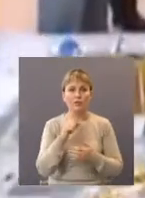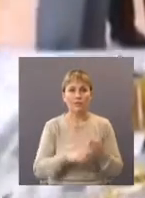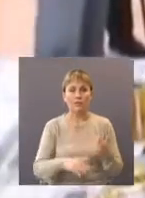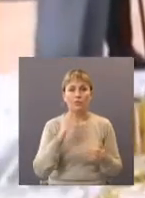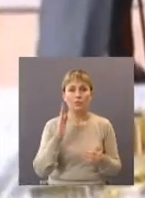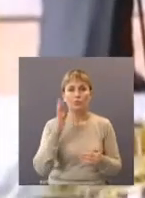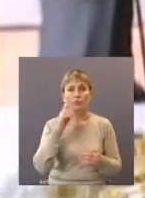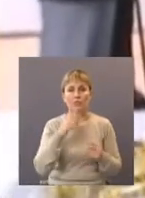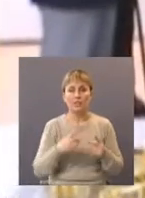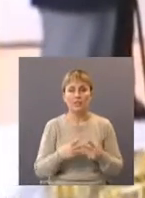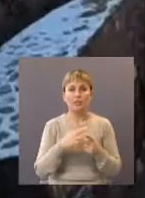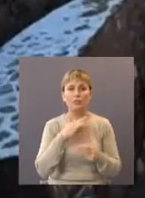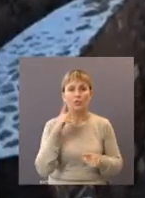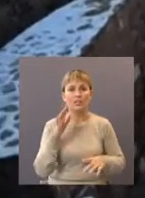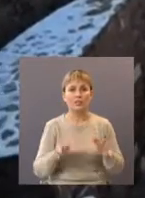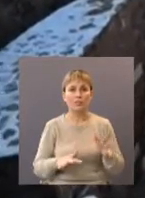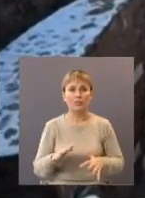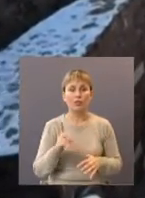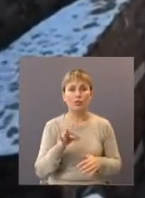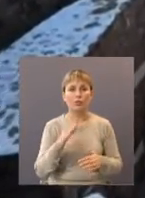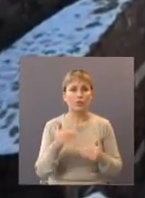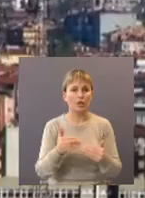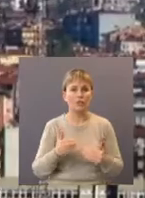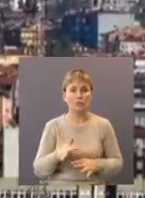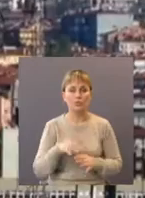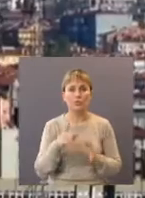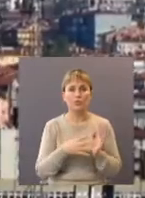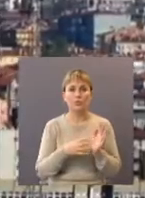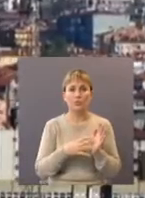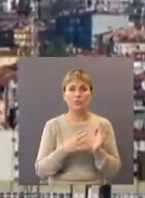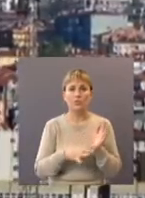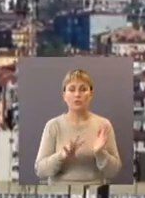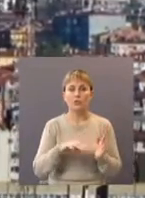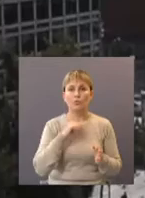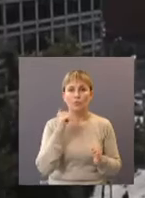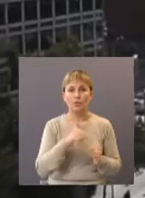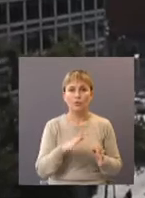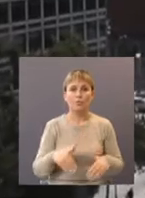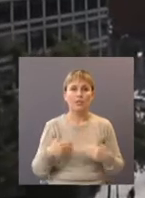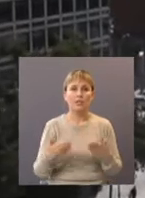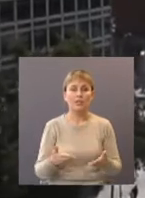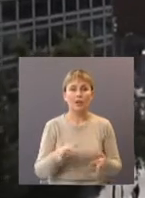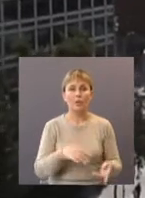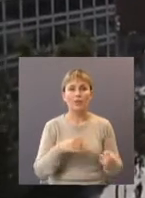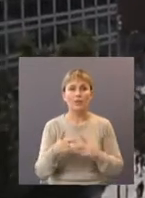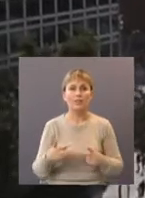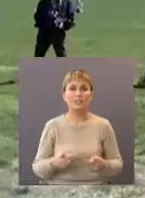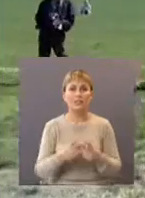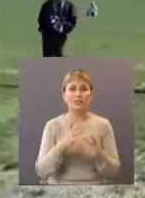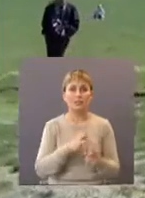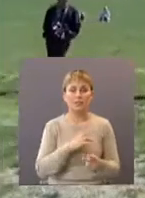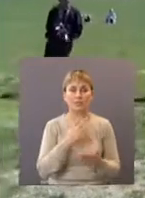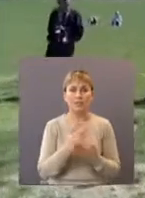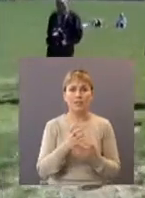подобных смелых безумств. К примеру, в Турции главный политический центр Стамбула переехал в Анкару, в Польше – из Кракова в Варшаву, в США –